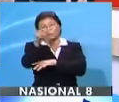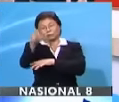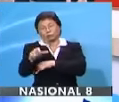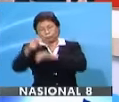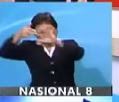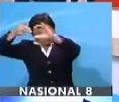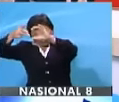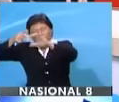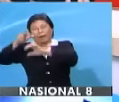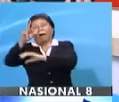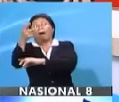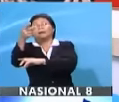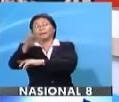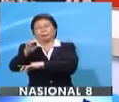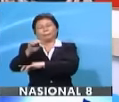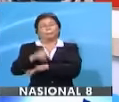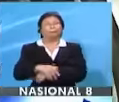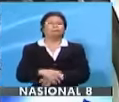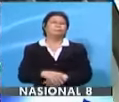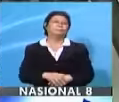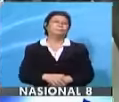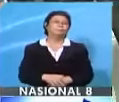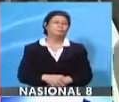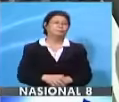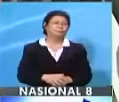jurukamera RTM.